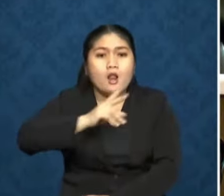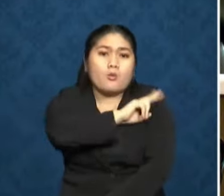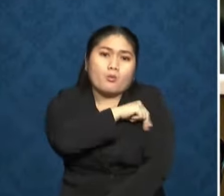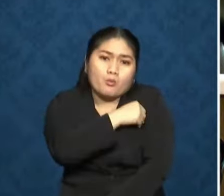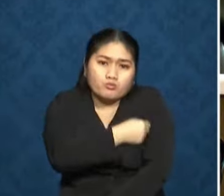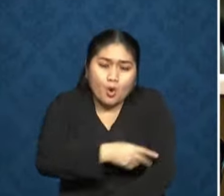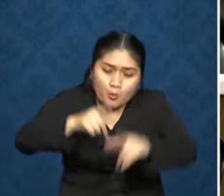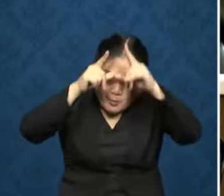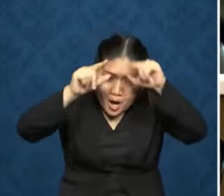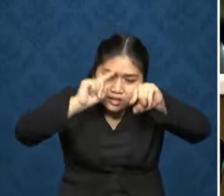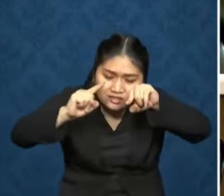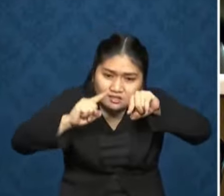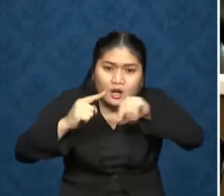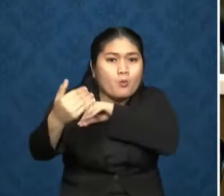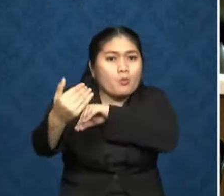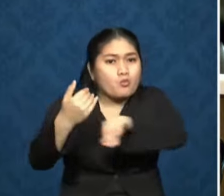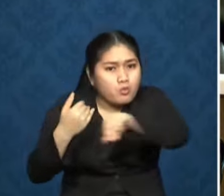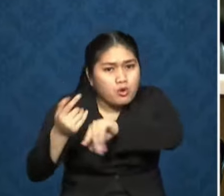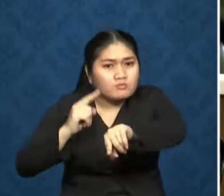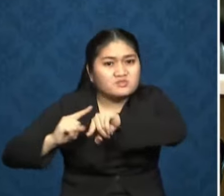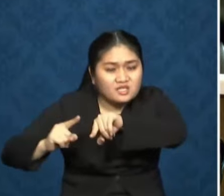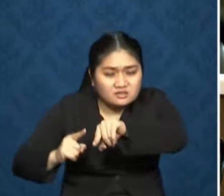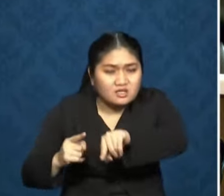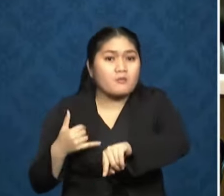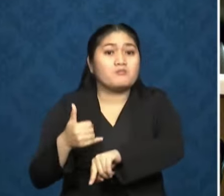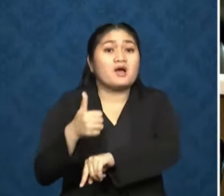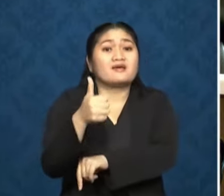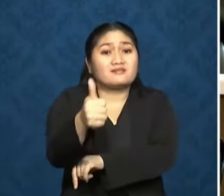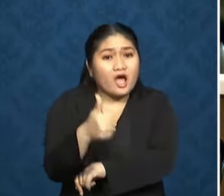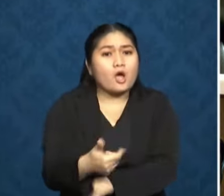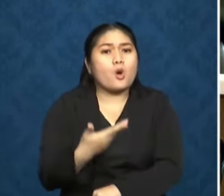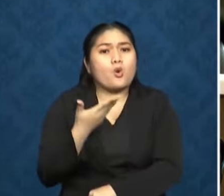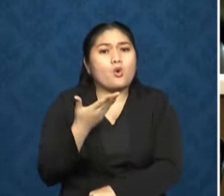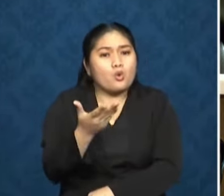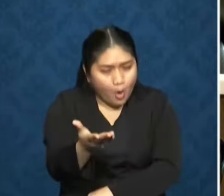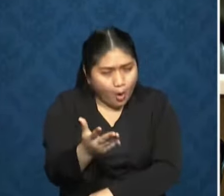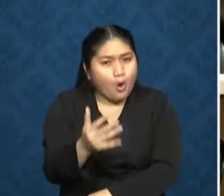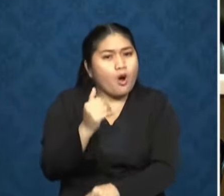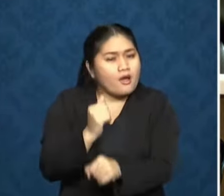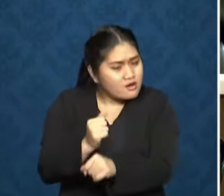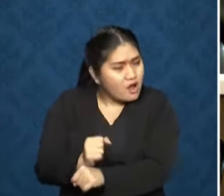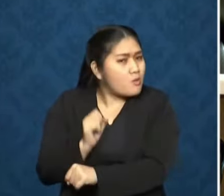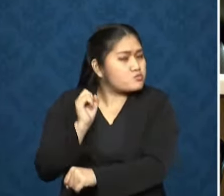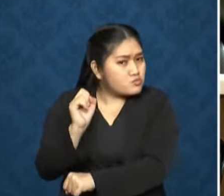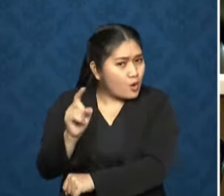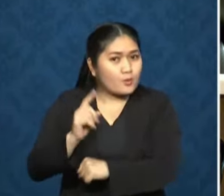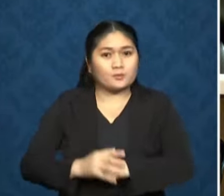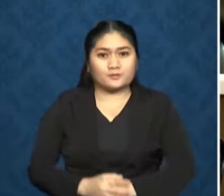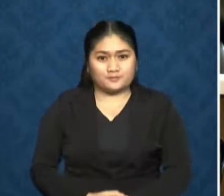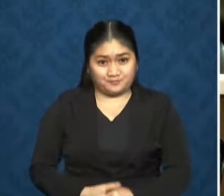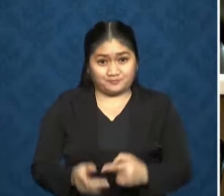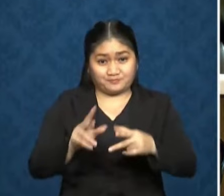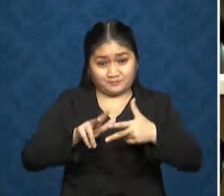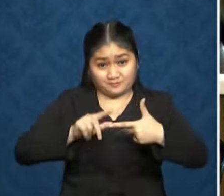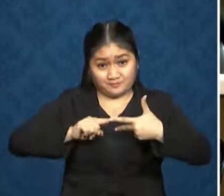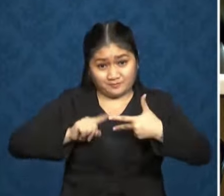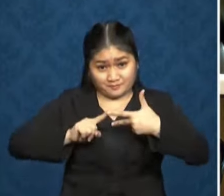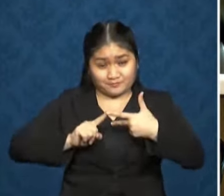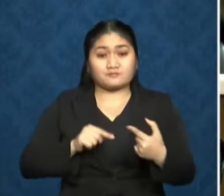ได้ใช้บิGA eli บพยาบาบปลงทสองแ่งเขาด้วยกนจึขอใหโงโยธาดิการแลผเมืองเลเจำเินการด้ครั